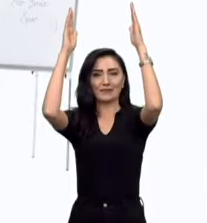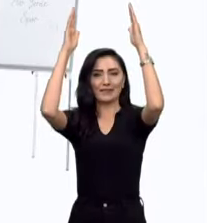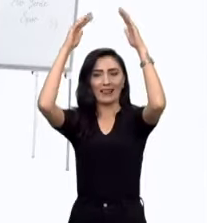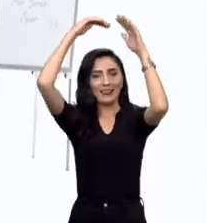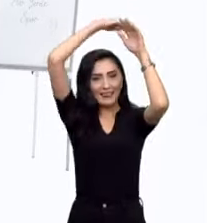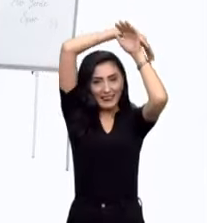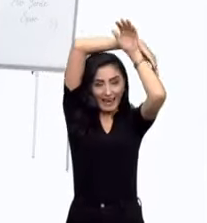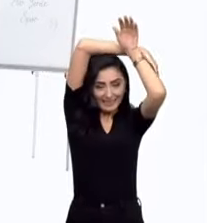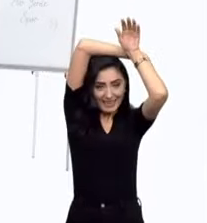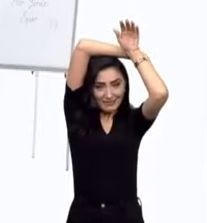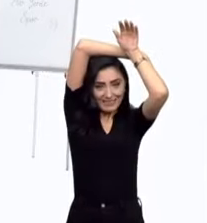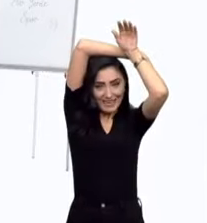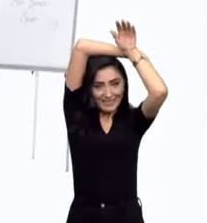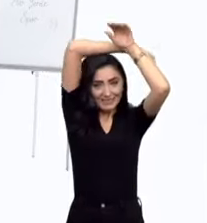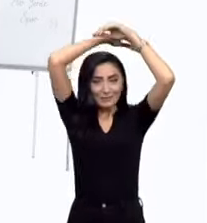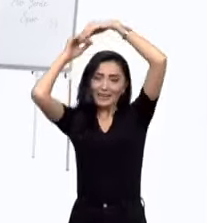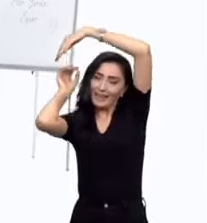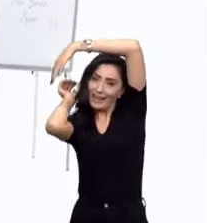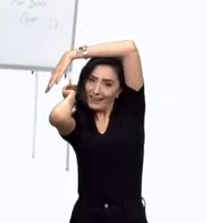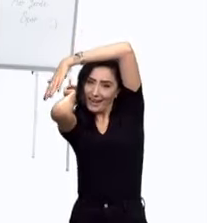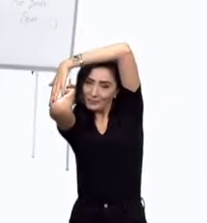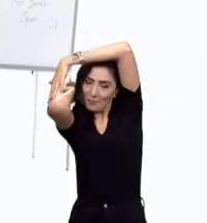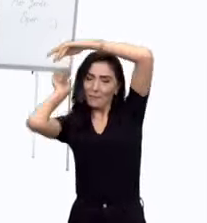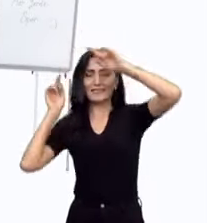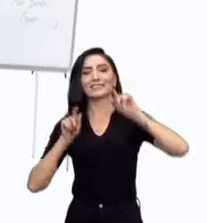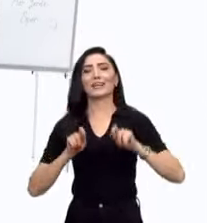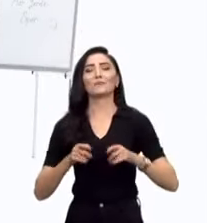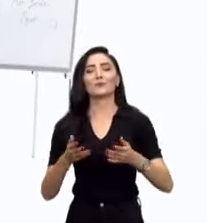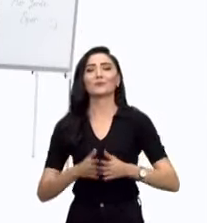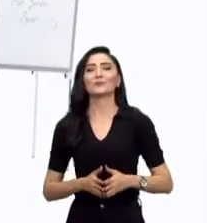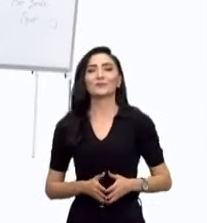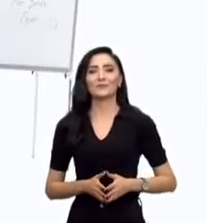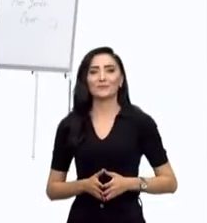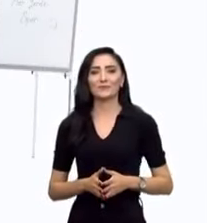Ardından ters elimizin yardımıyla kolumuzu dirseğimizden aşağı bastırarak tutuyoruz.